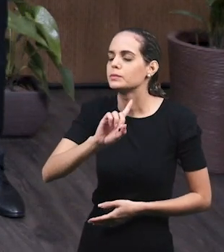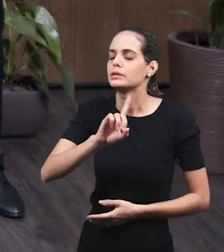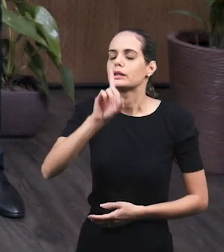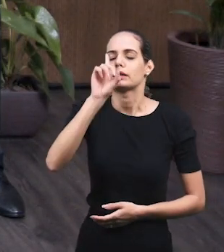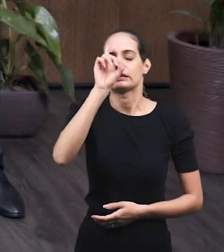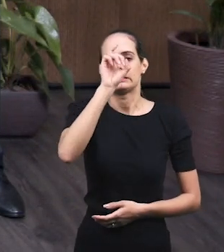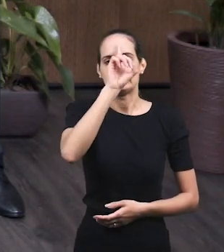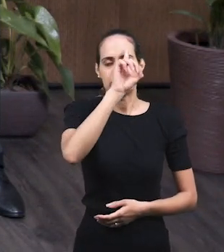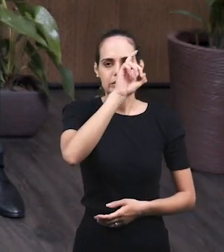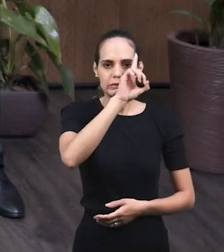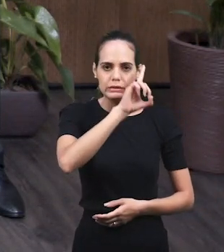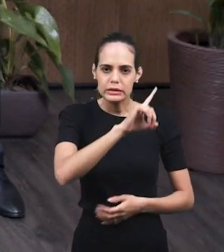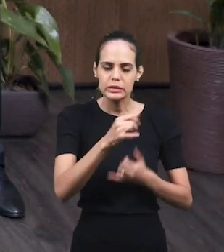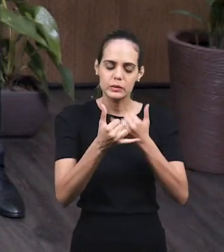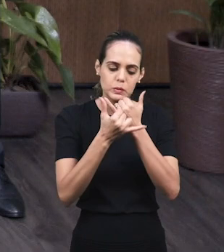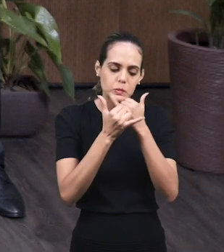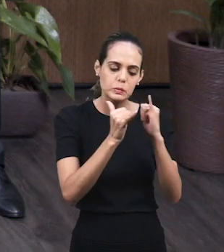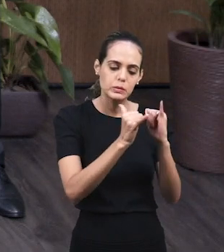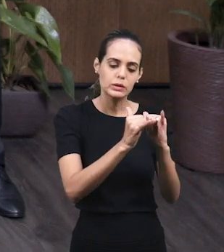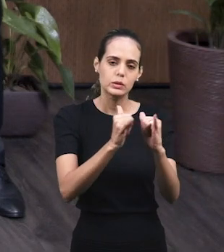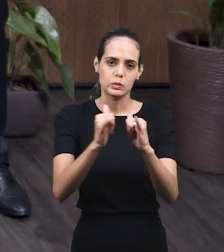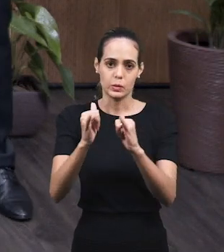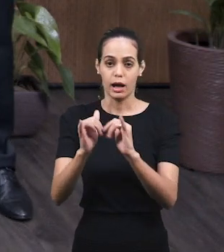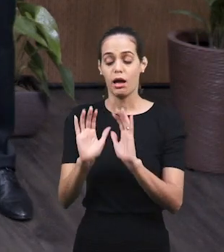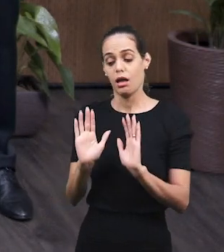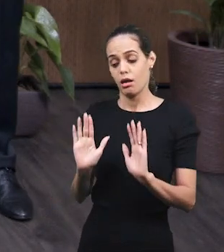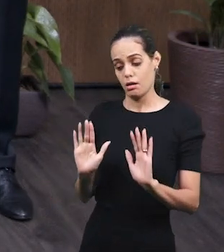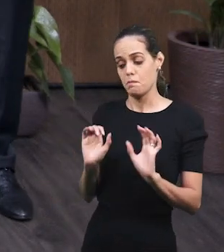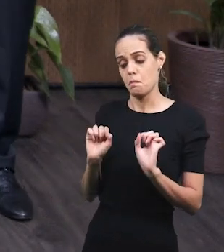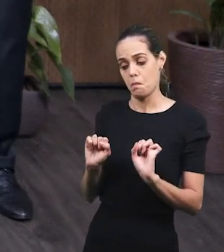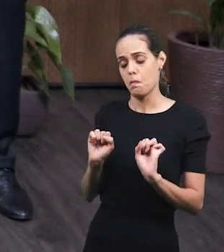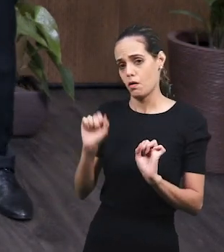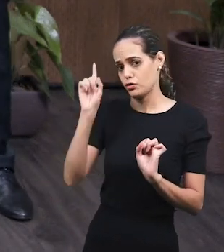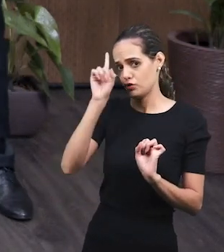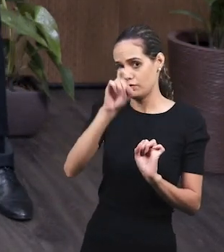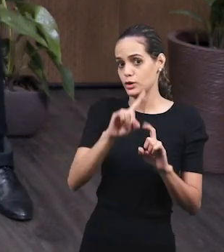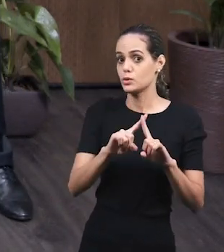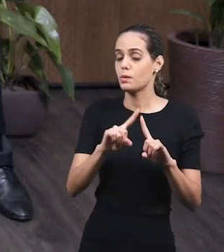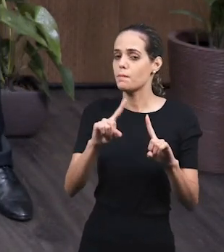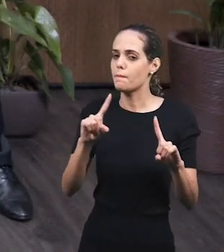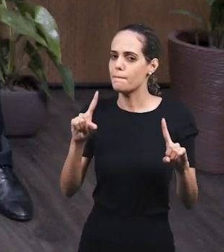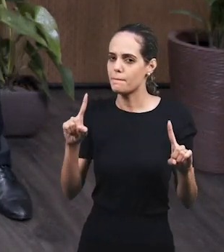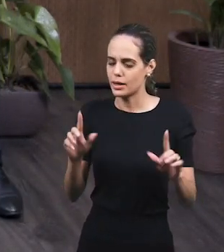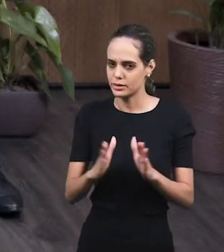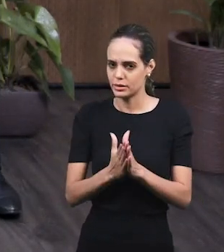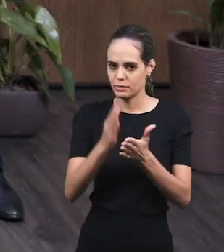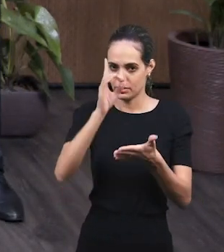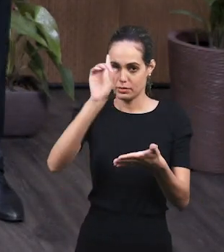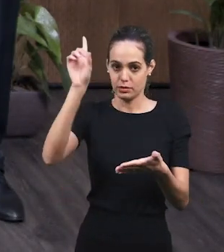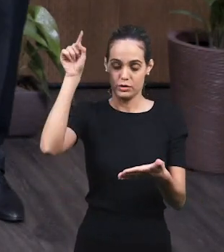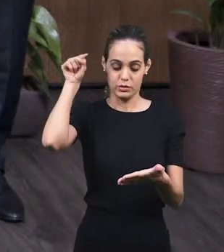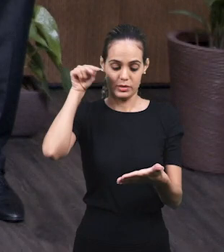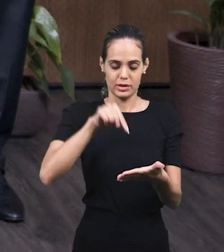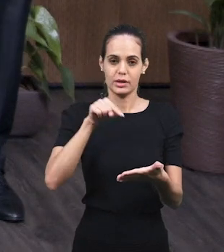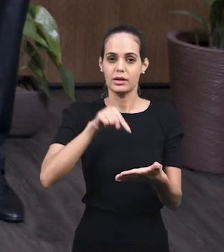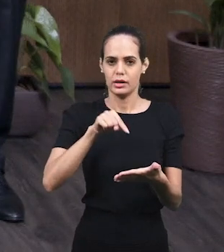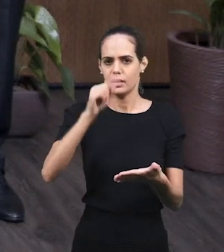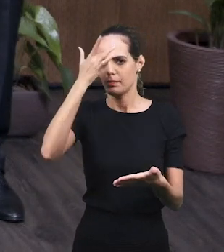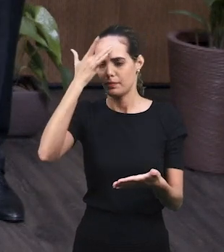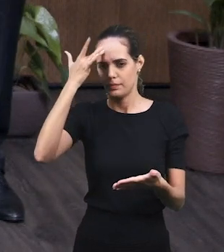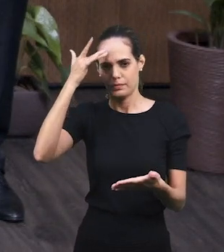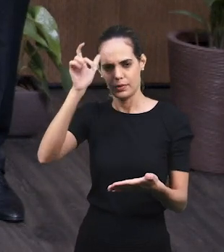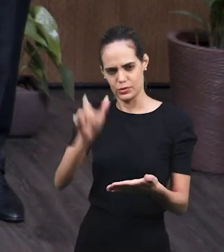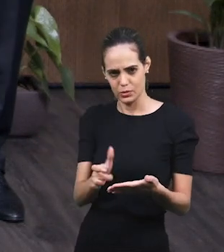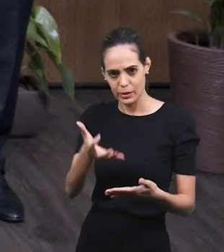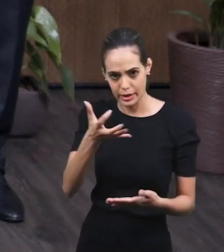Nous soyons sincères, pas une tâche facile. Au contraire, c'est un acte très difficile, Sergio. Ça